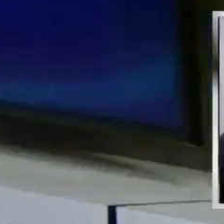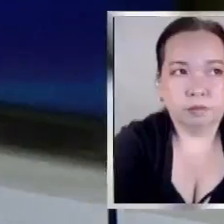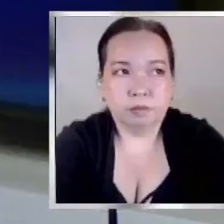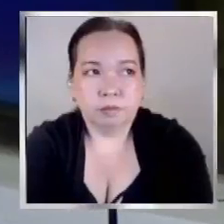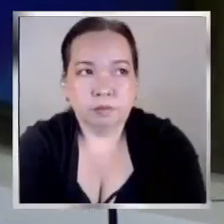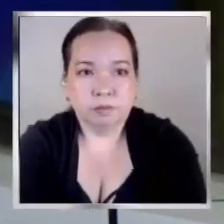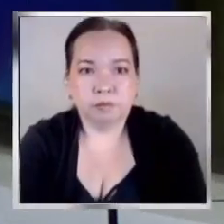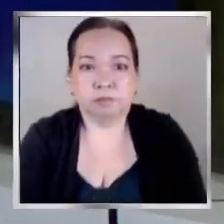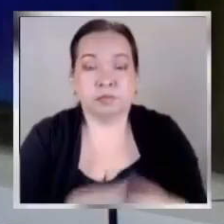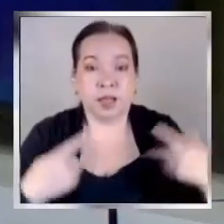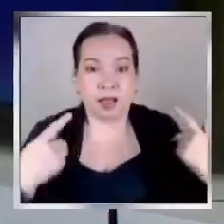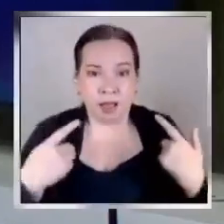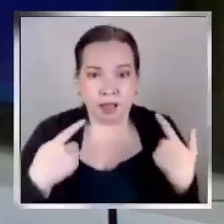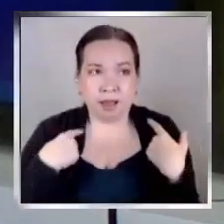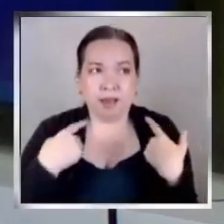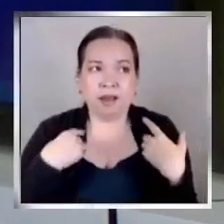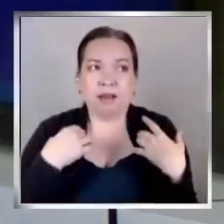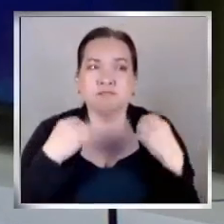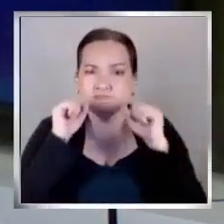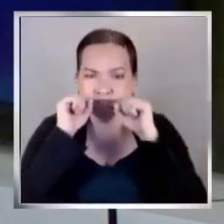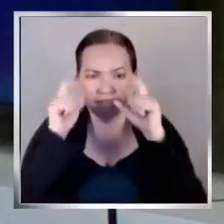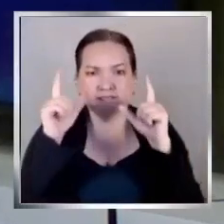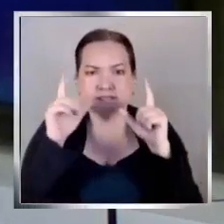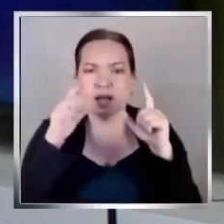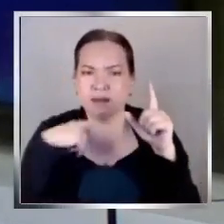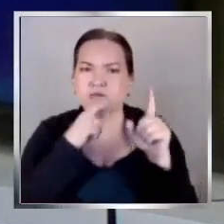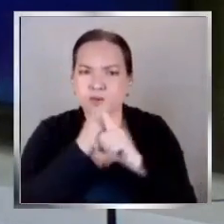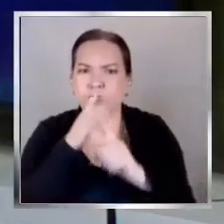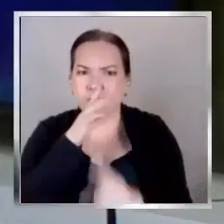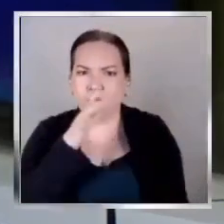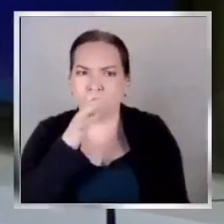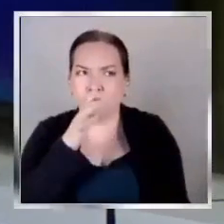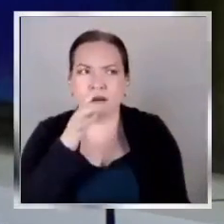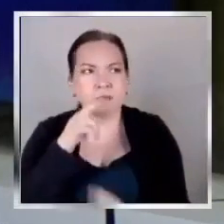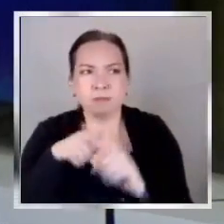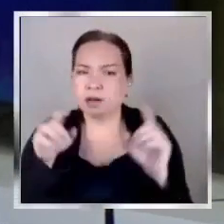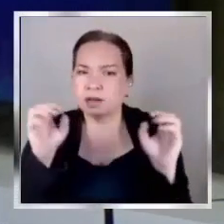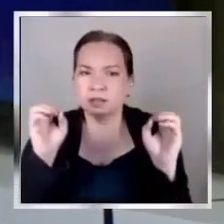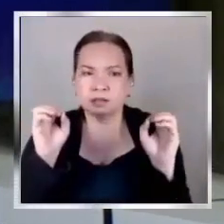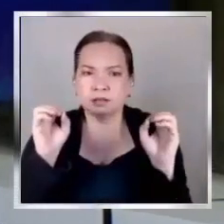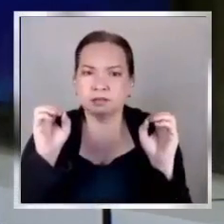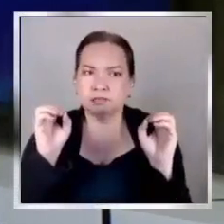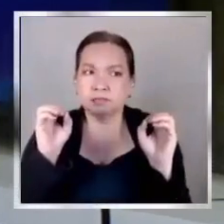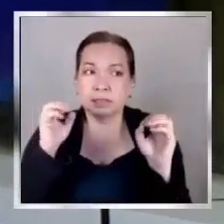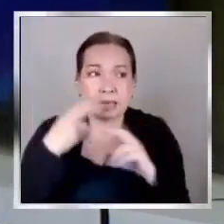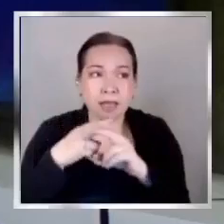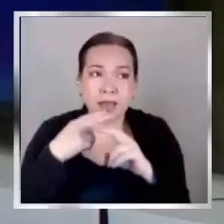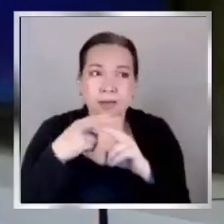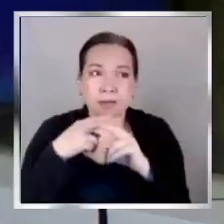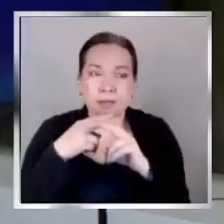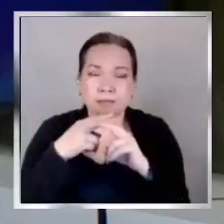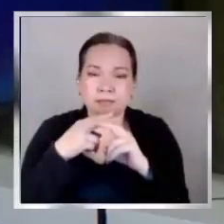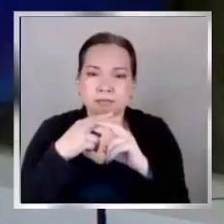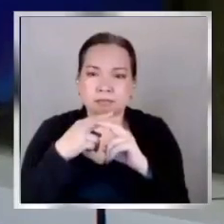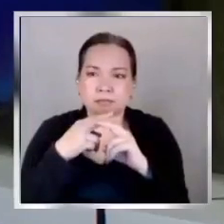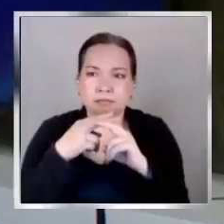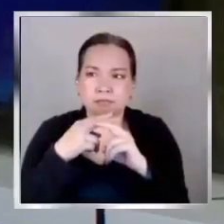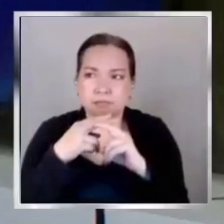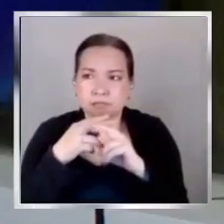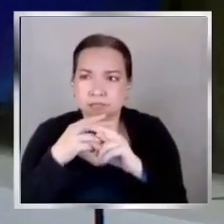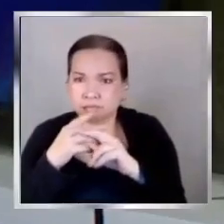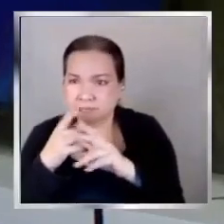May kinagisnang nanay pero wala raw ang pangalan nito sa birth certificate ng isang ginang na dumulog sa aming tanggapan. Pwede pa kaya